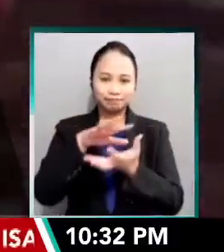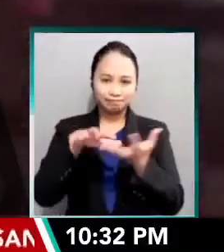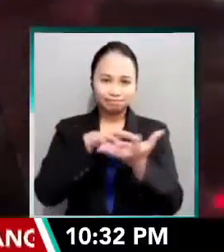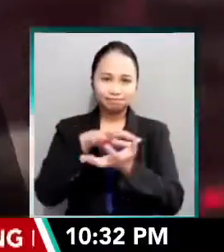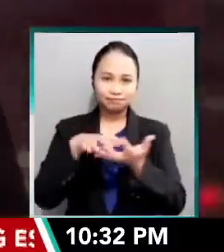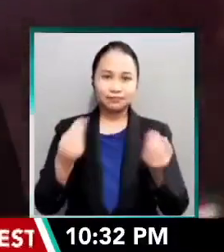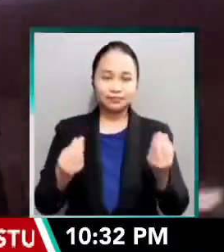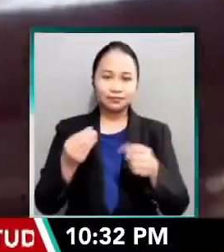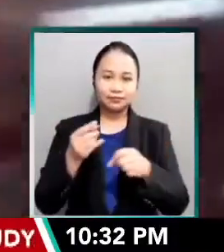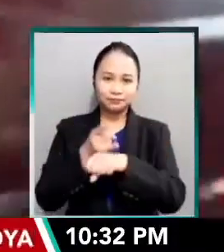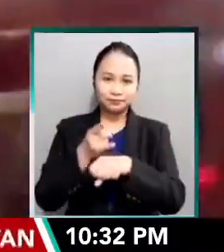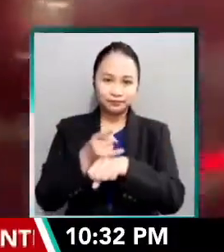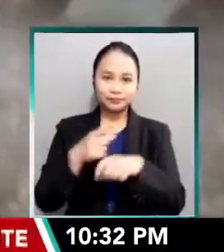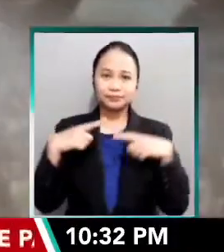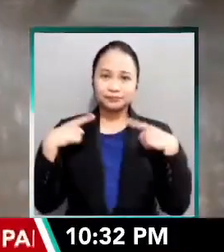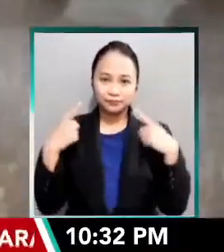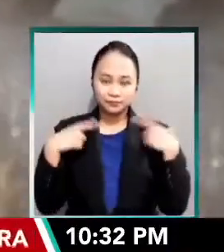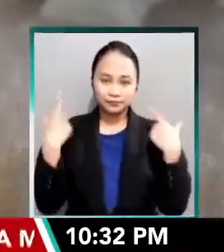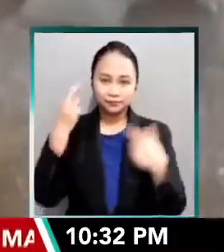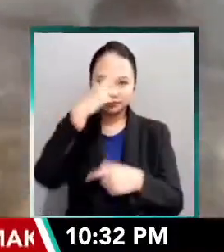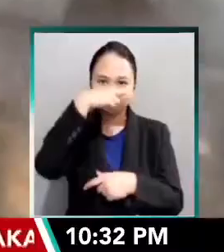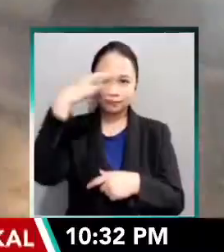Laguna, Rizal at Bulacan.